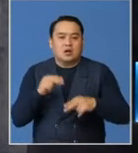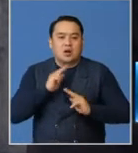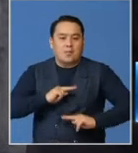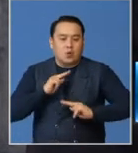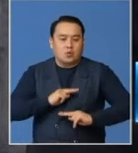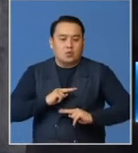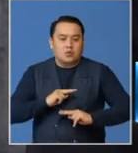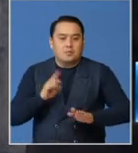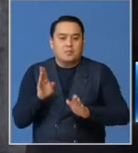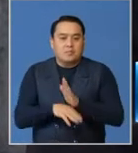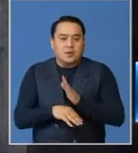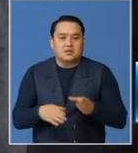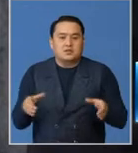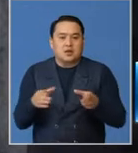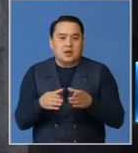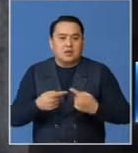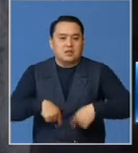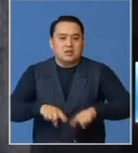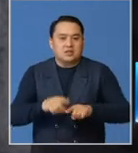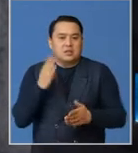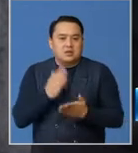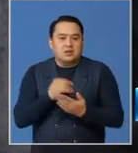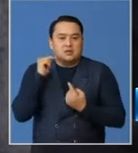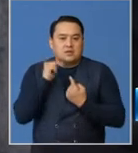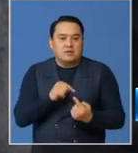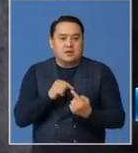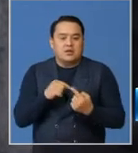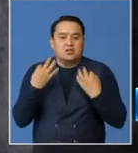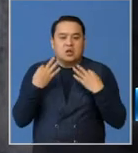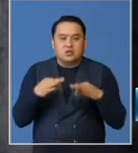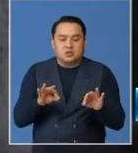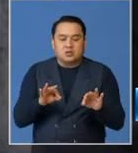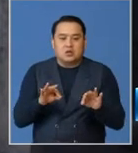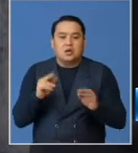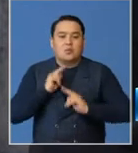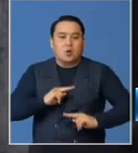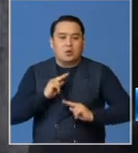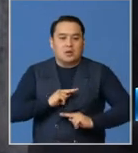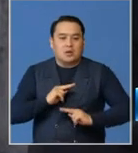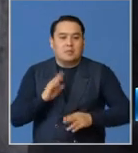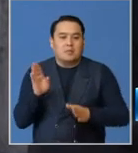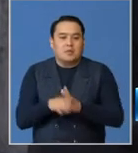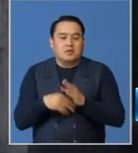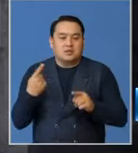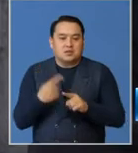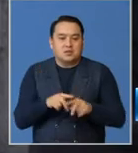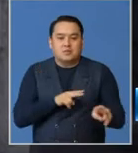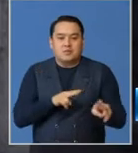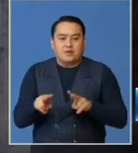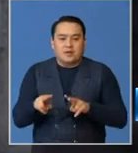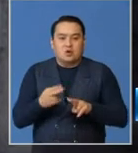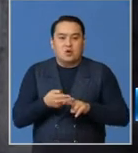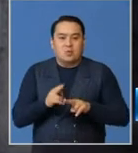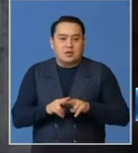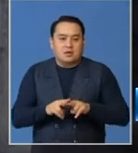хозспосом без привлечения подрядной организации, имеющей соответствующие лицензии на строительно-монтажные работы, а также без сопровождения технического надзора. Кроме